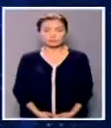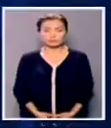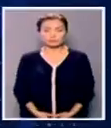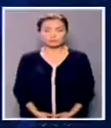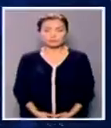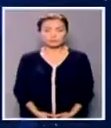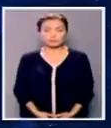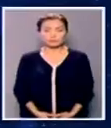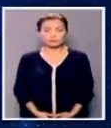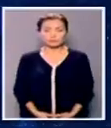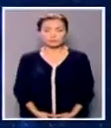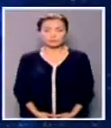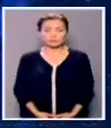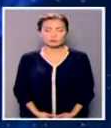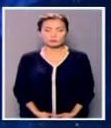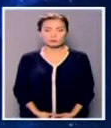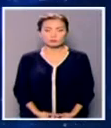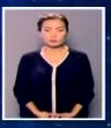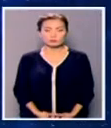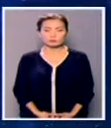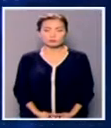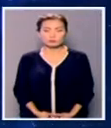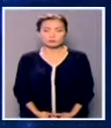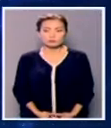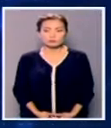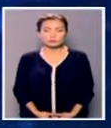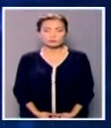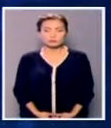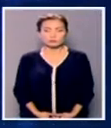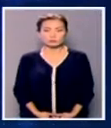Сағындықтың Нұргүлі, Тілек Қабылғұмаров, жаңалық қызметі.